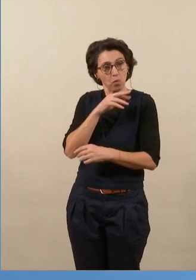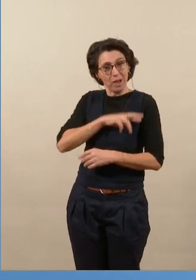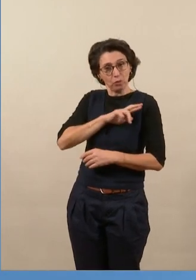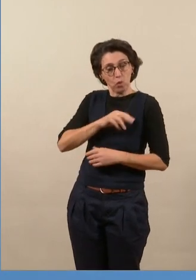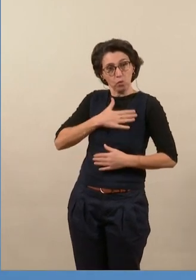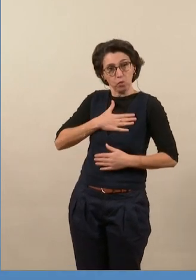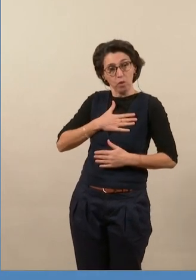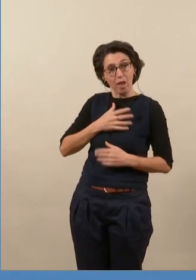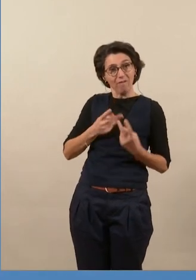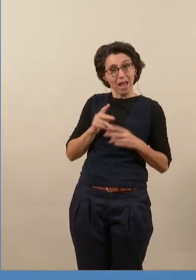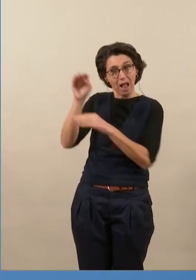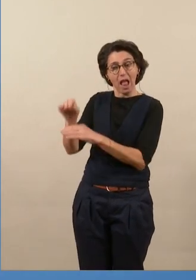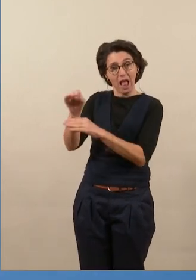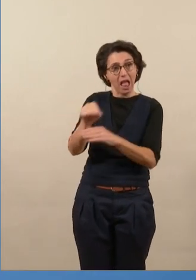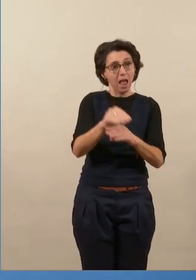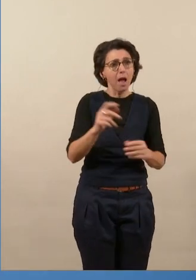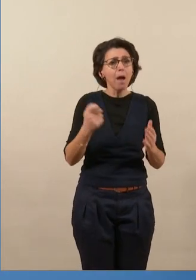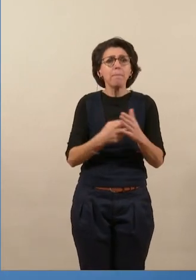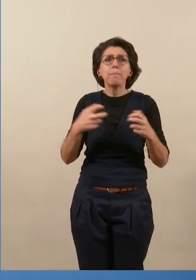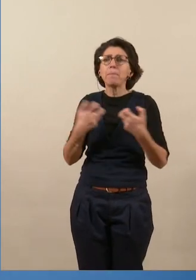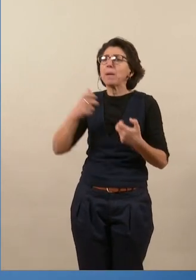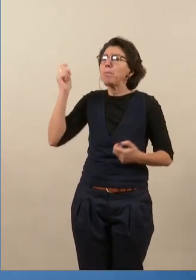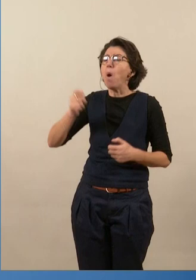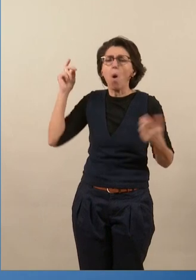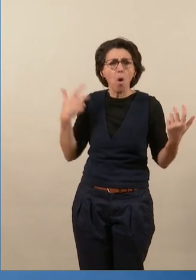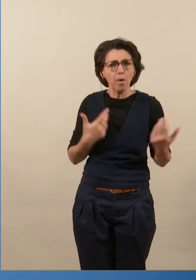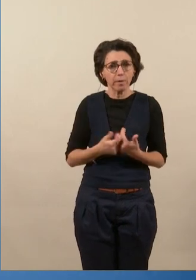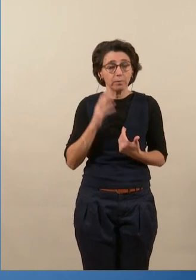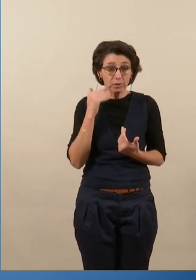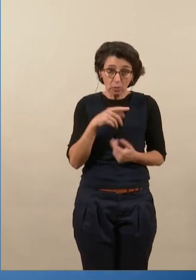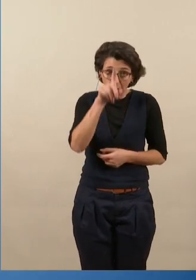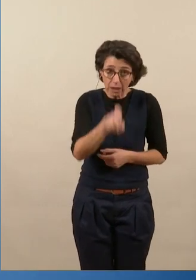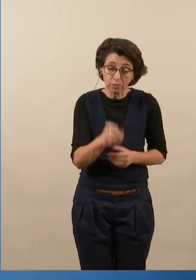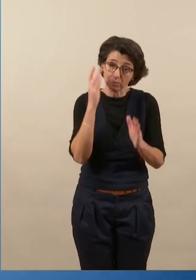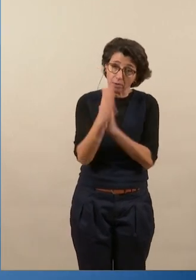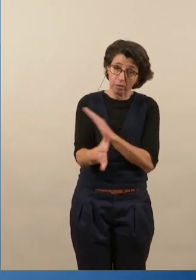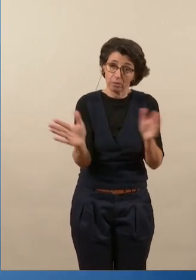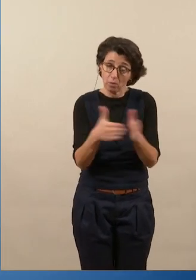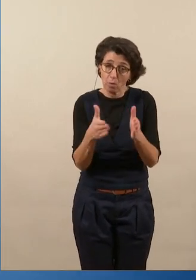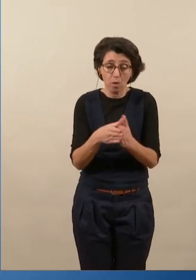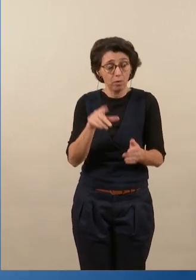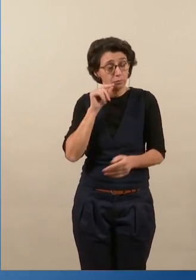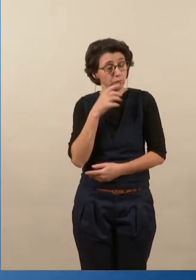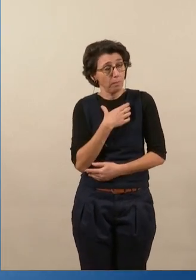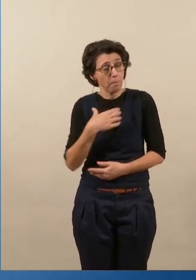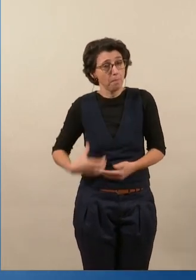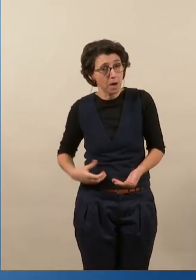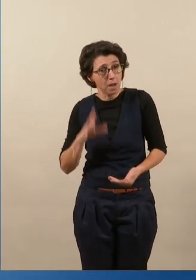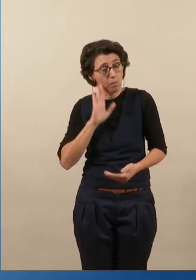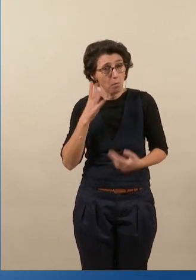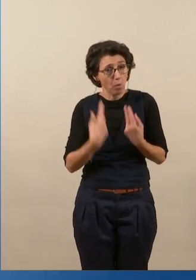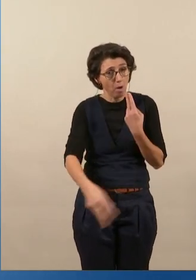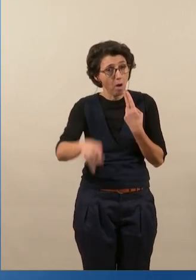assurance et c'est-à-dire à des coûts éventuellement démentiels moi j'aimerais savoir où on en est là-dessus Monsieur le Maire sur votre